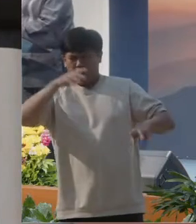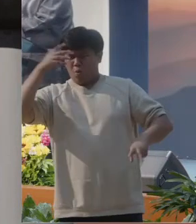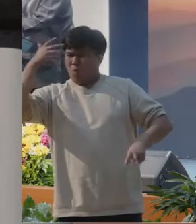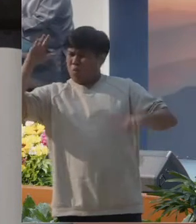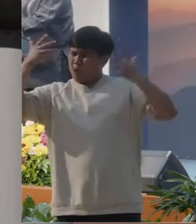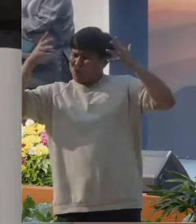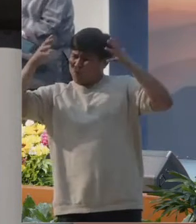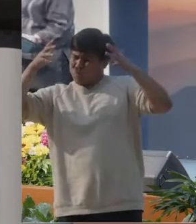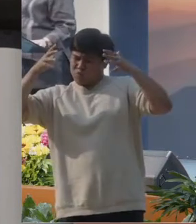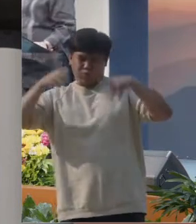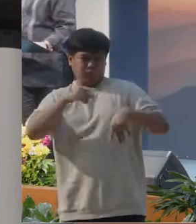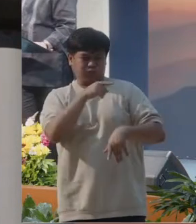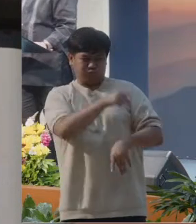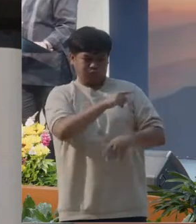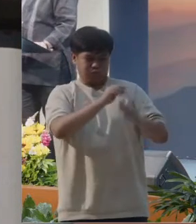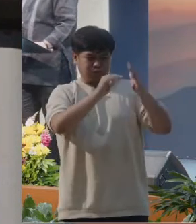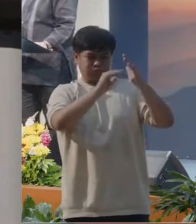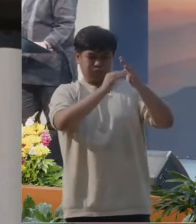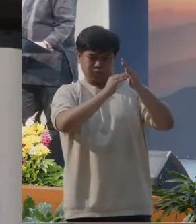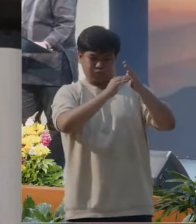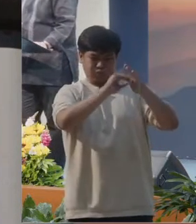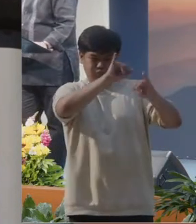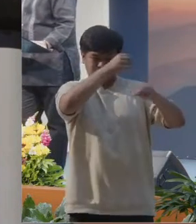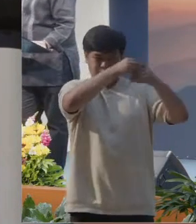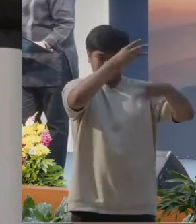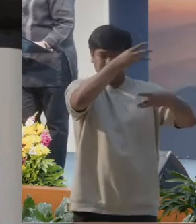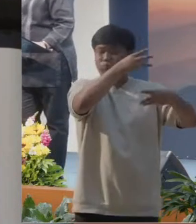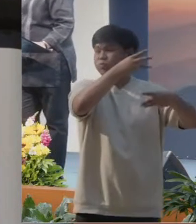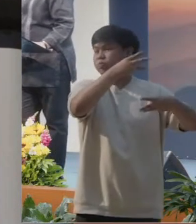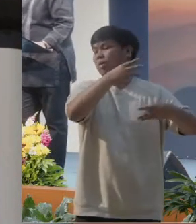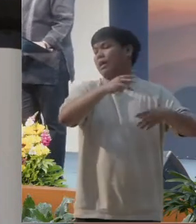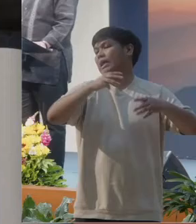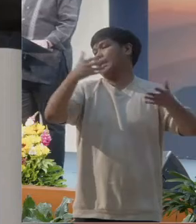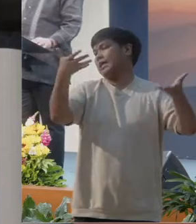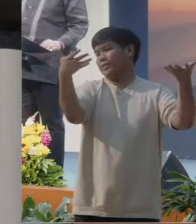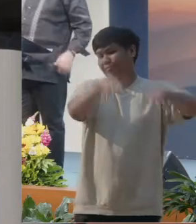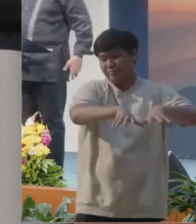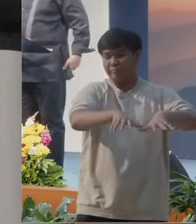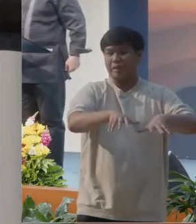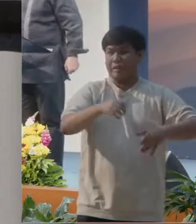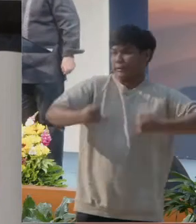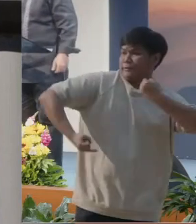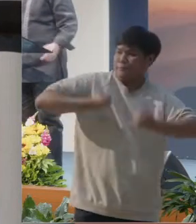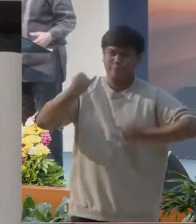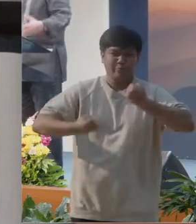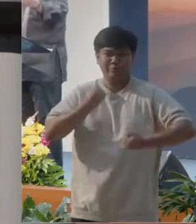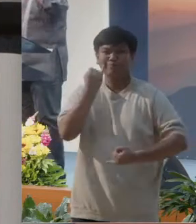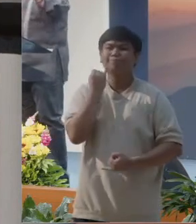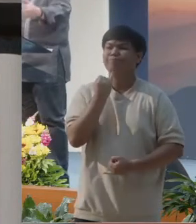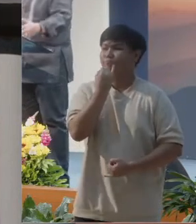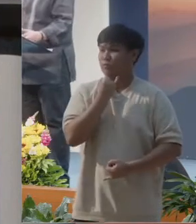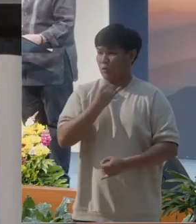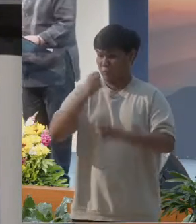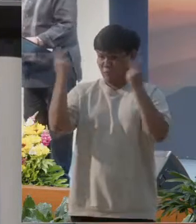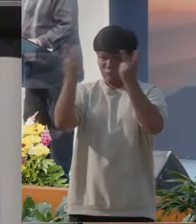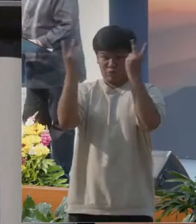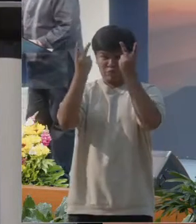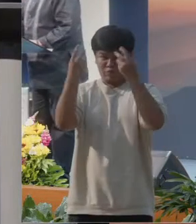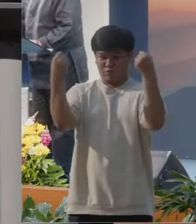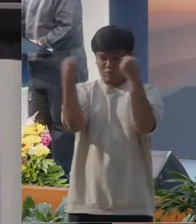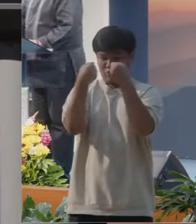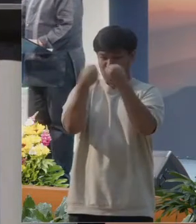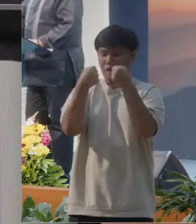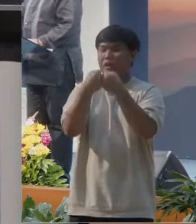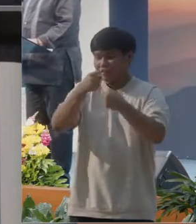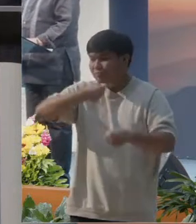bansa ang isang panahon ng tagumpay at kasiyahan. Ay talaga naman po, kung tayo'y nananalo sa isang laban,